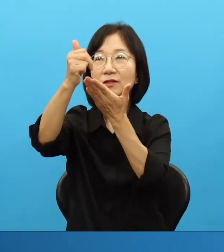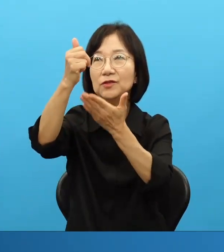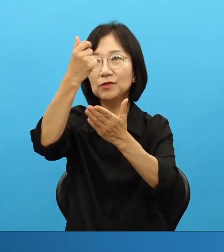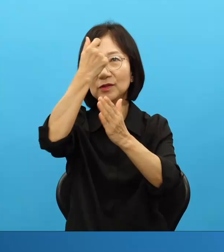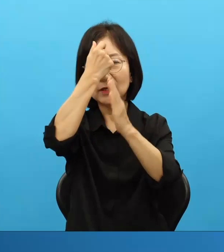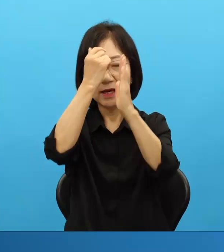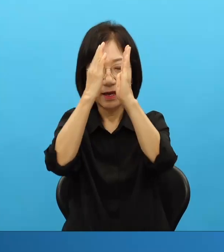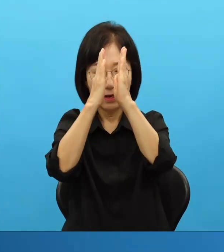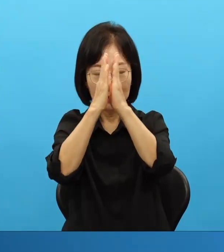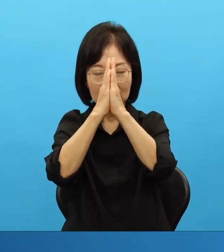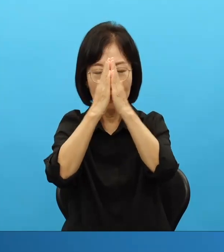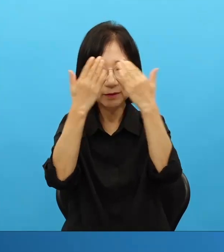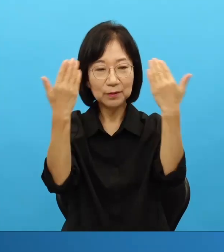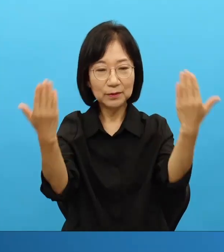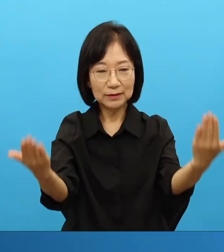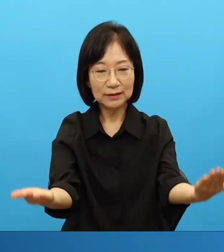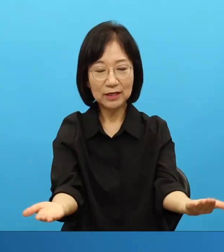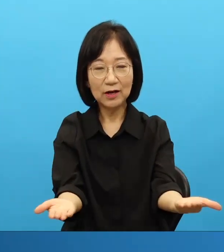때에 주께